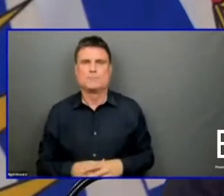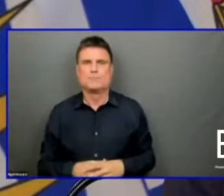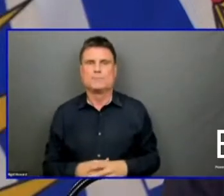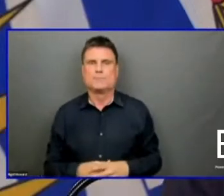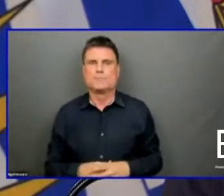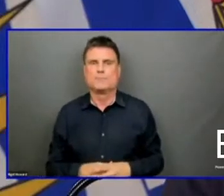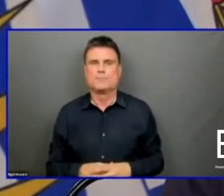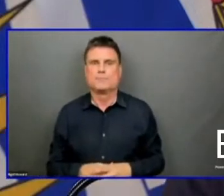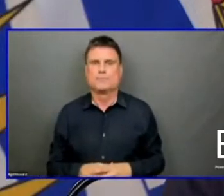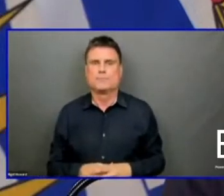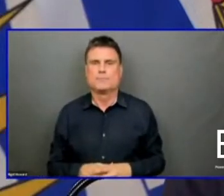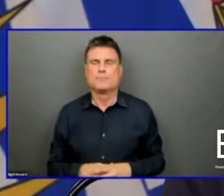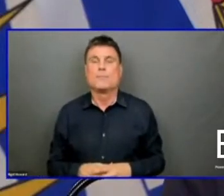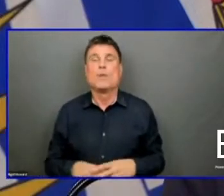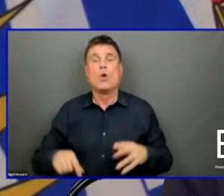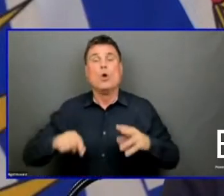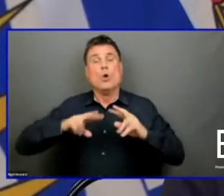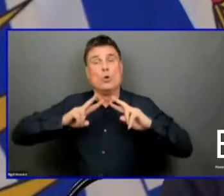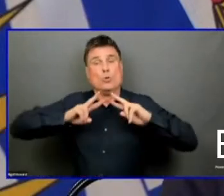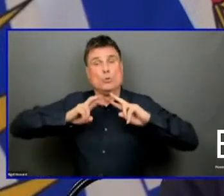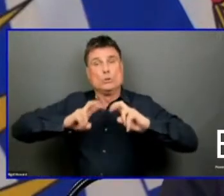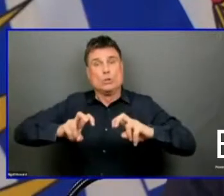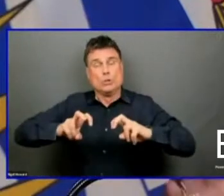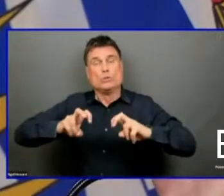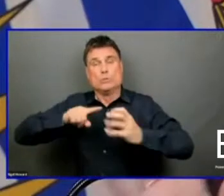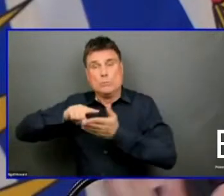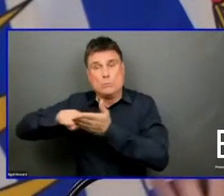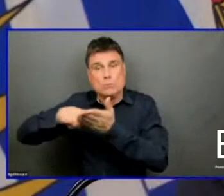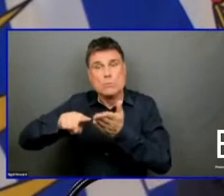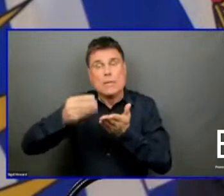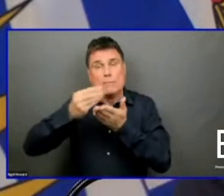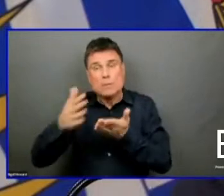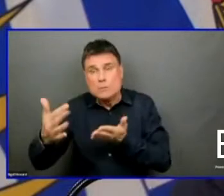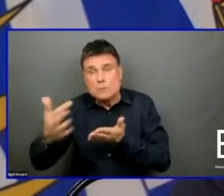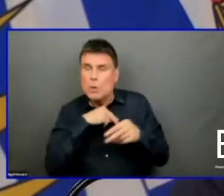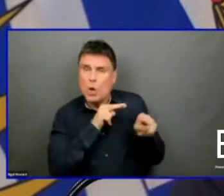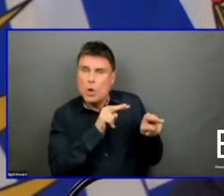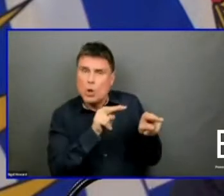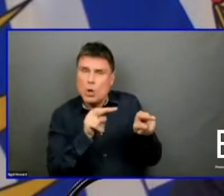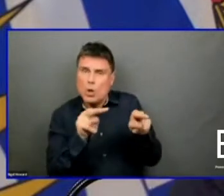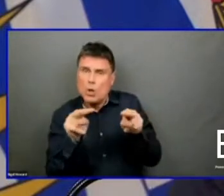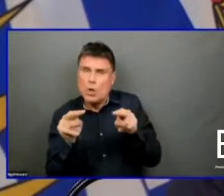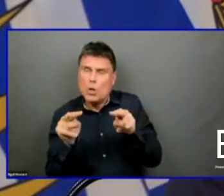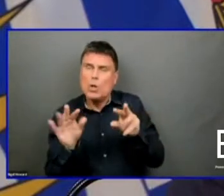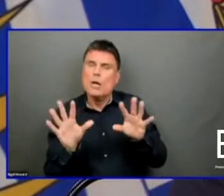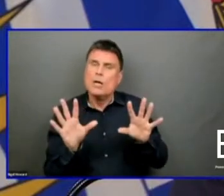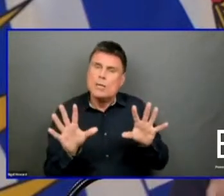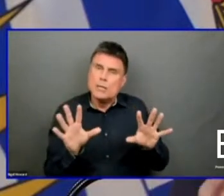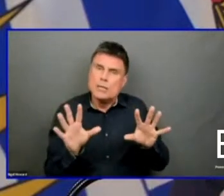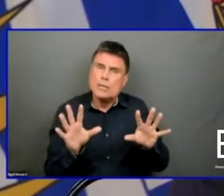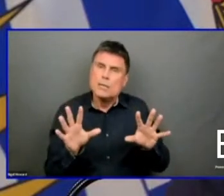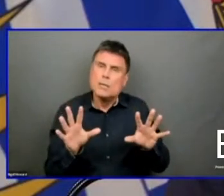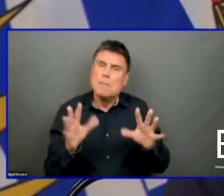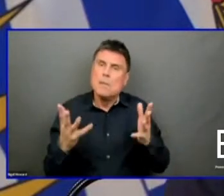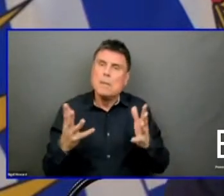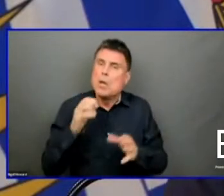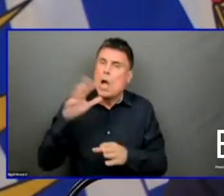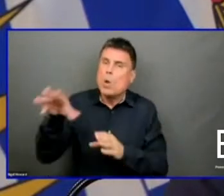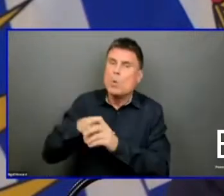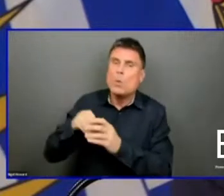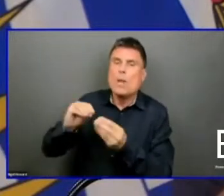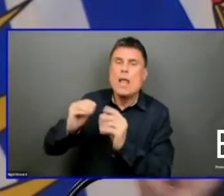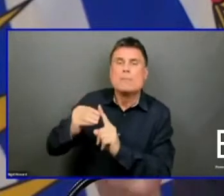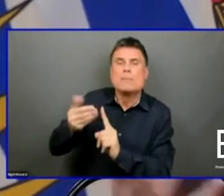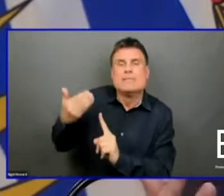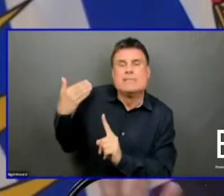are seeing some impact of the measures that have been put in place. 他说我们已经看到了这个限制措施所产生的效果，但